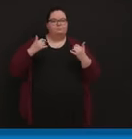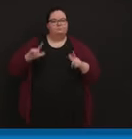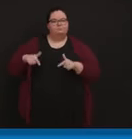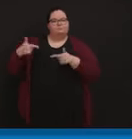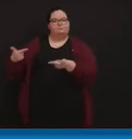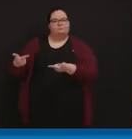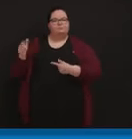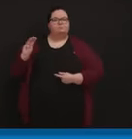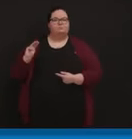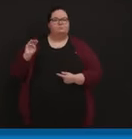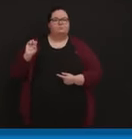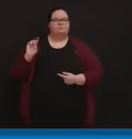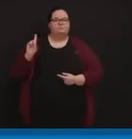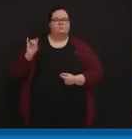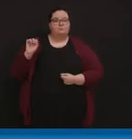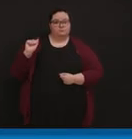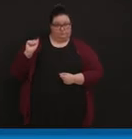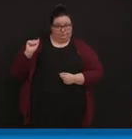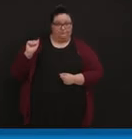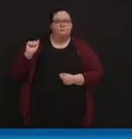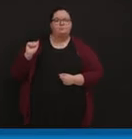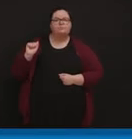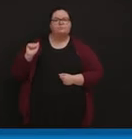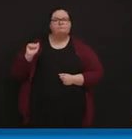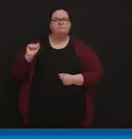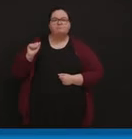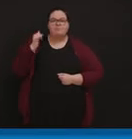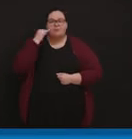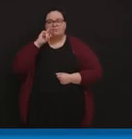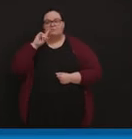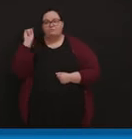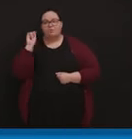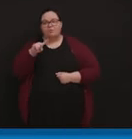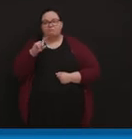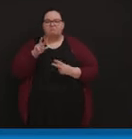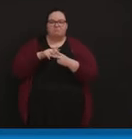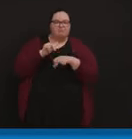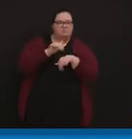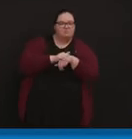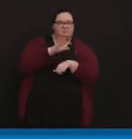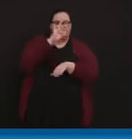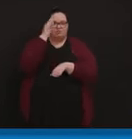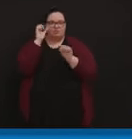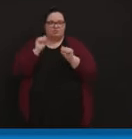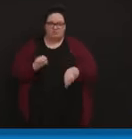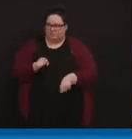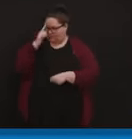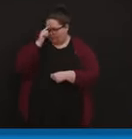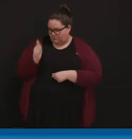to questions from members of the media. You have the right to pose your question in the language of your choice.